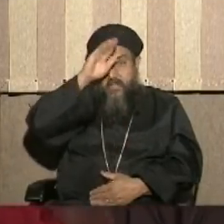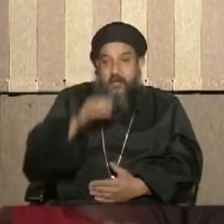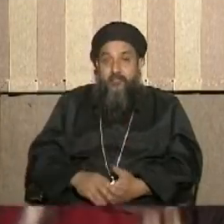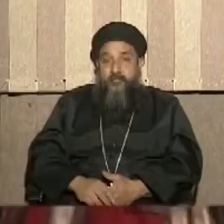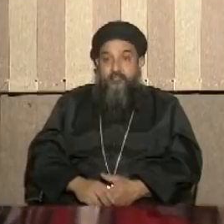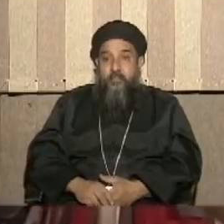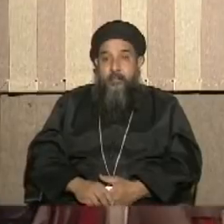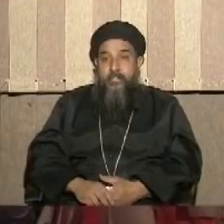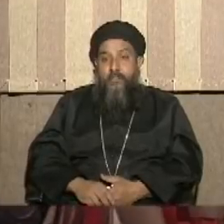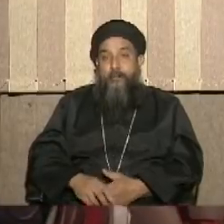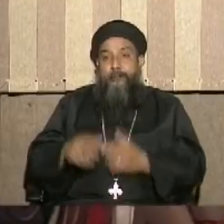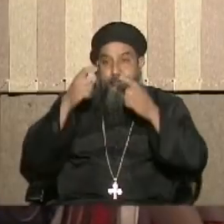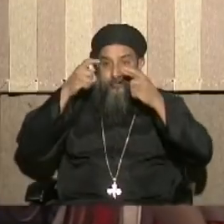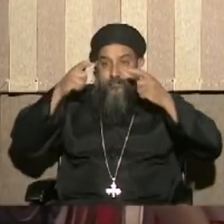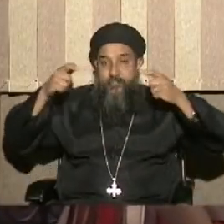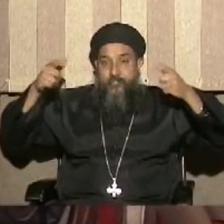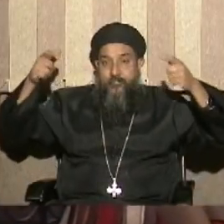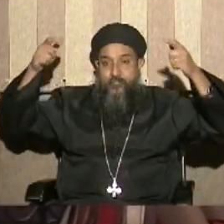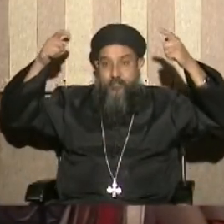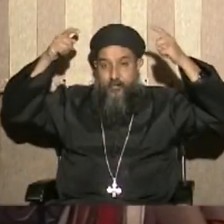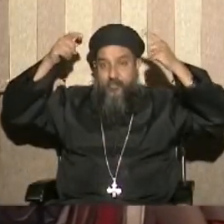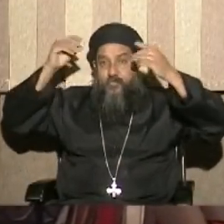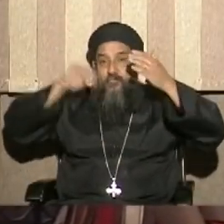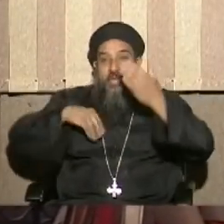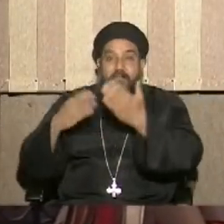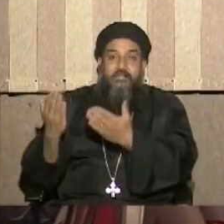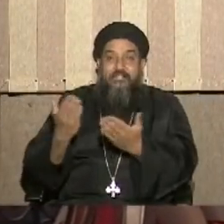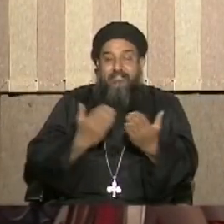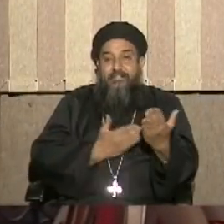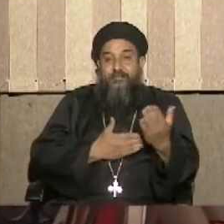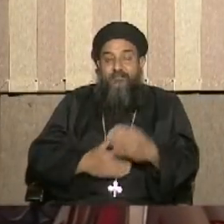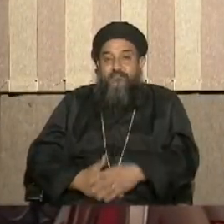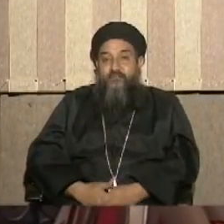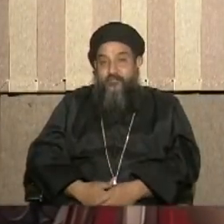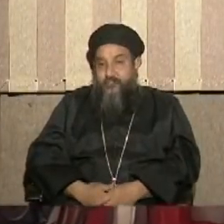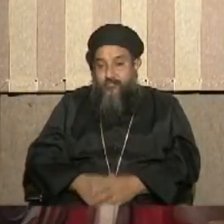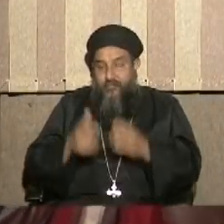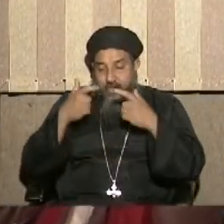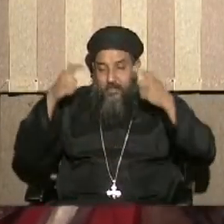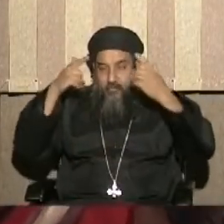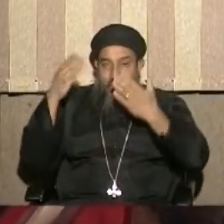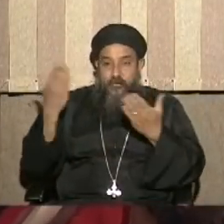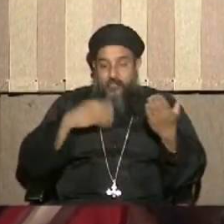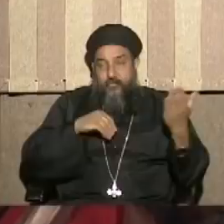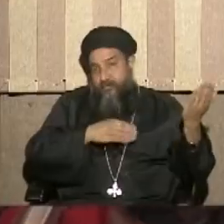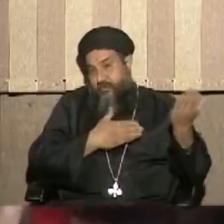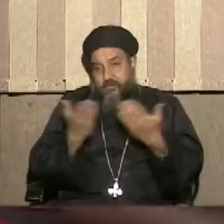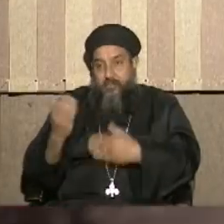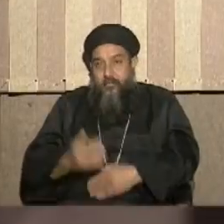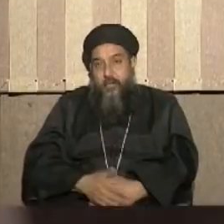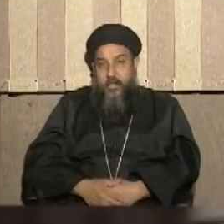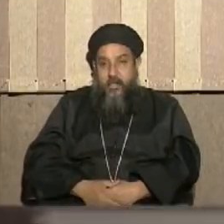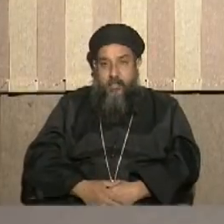مولاي الاسقف امبروسيوس اسقف ميلان يريد الاذن بالمقابله. خليه يتفضل. امر مولاي.